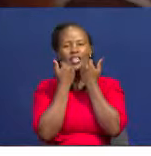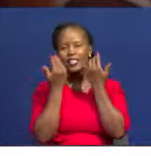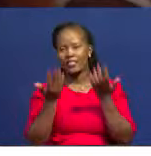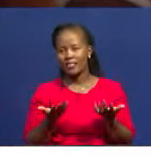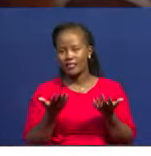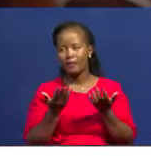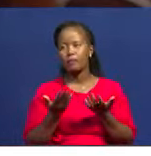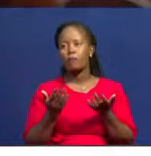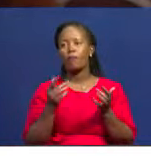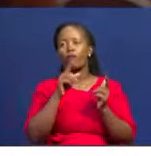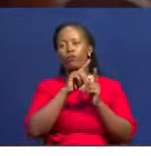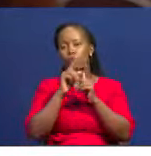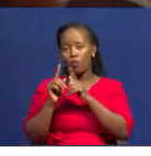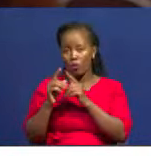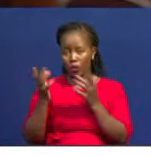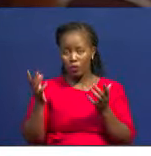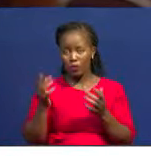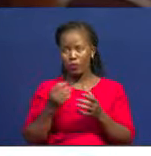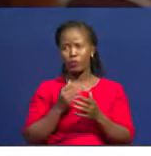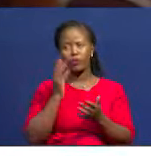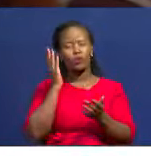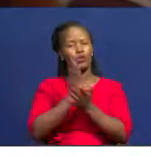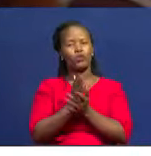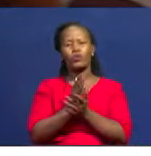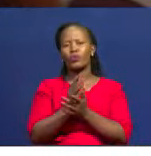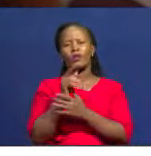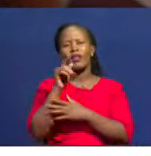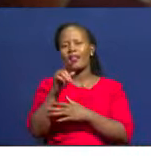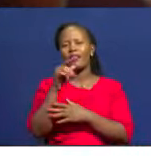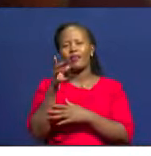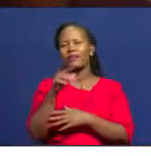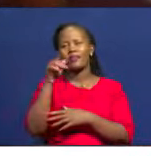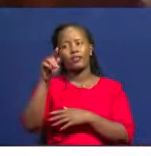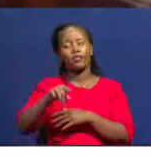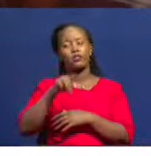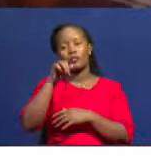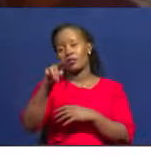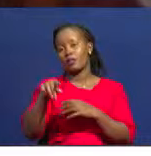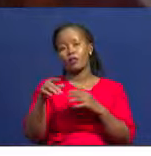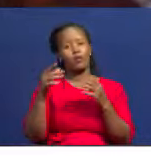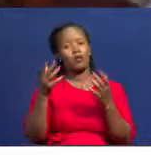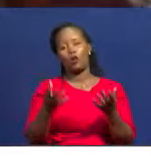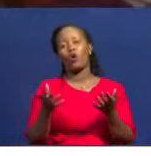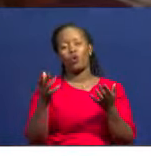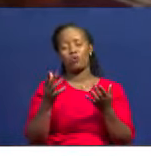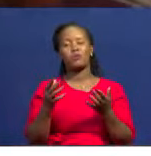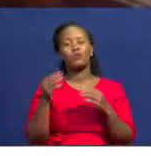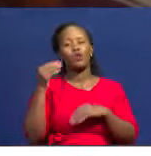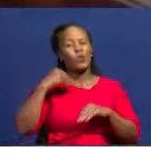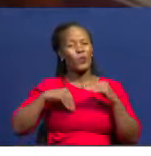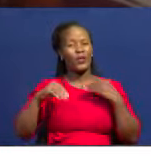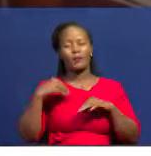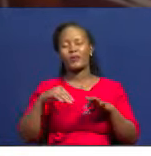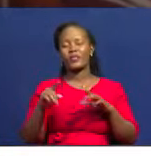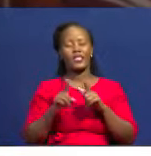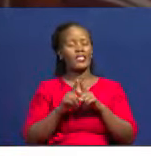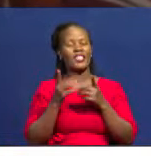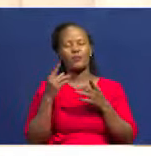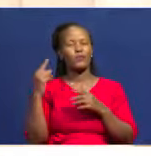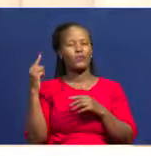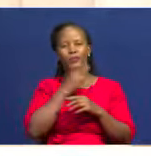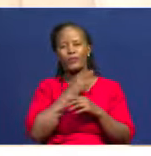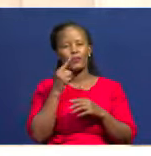And it is like a cancer that eats at the core of our